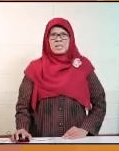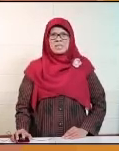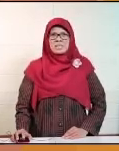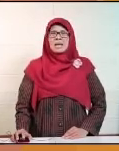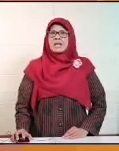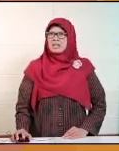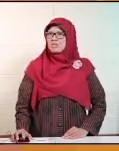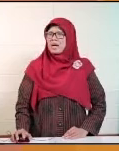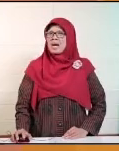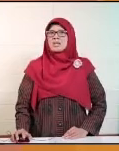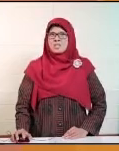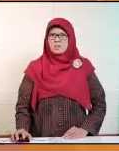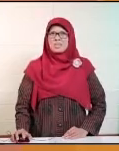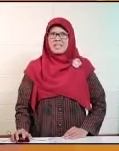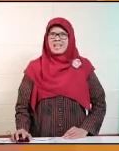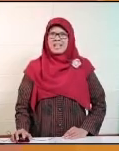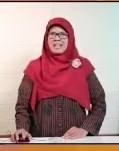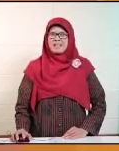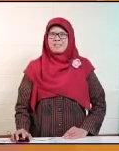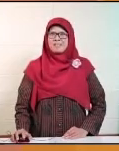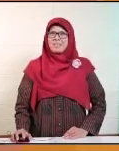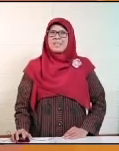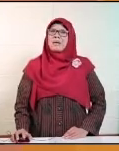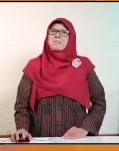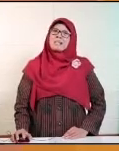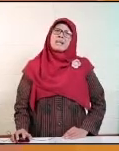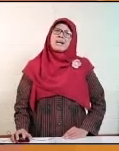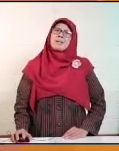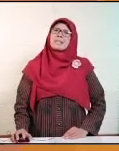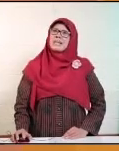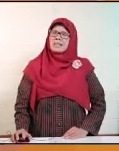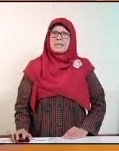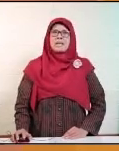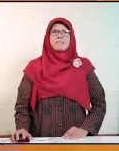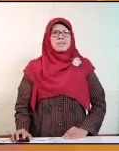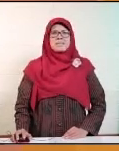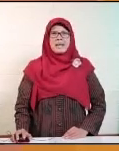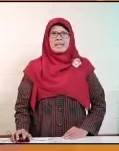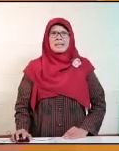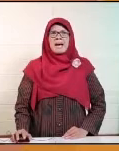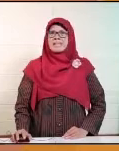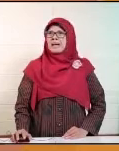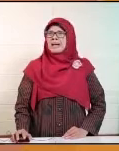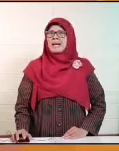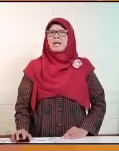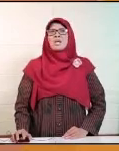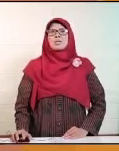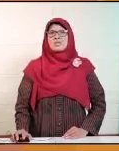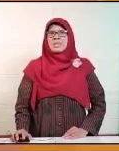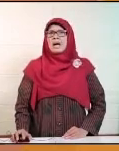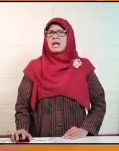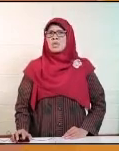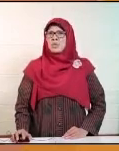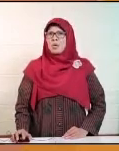psikologis dan juga sosial di masa remaja ini berjalan antara